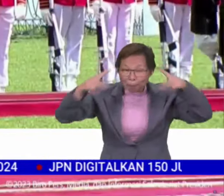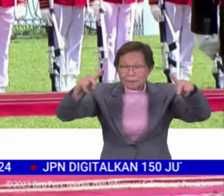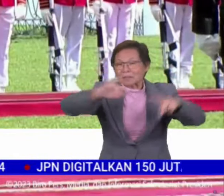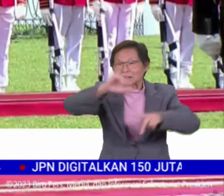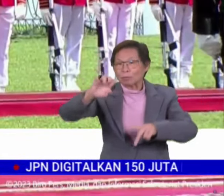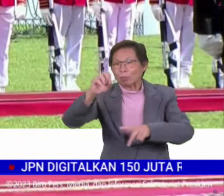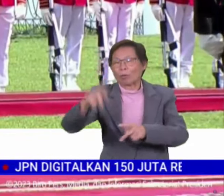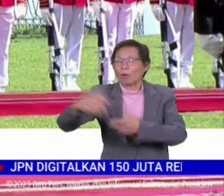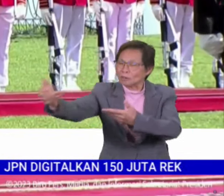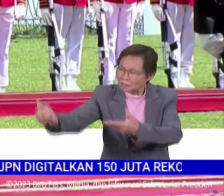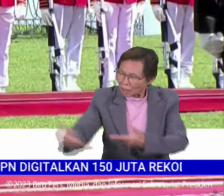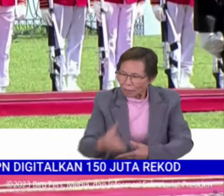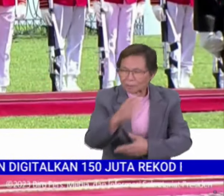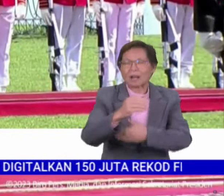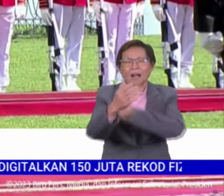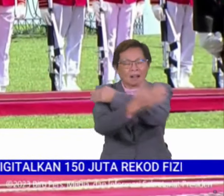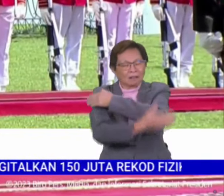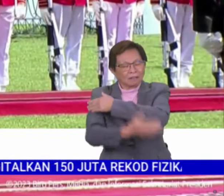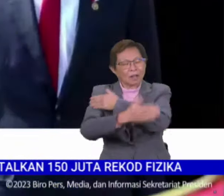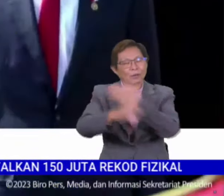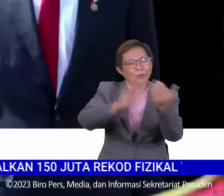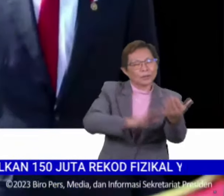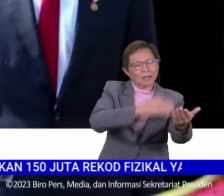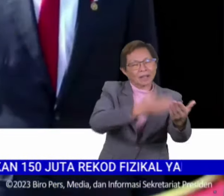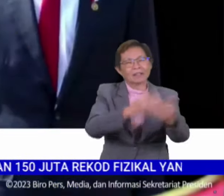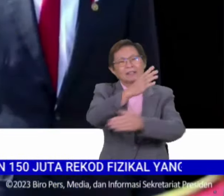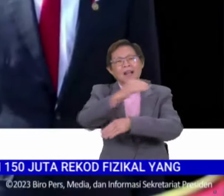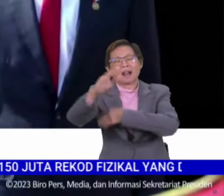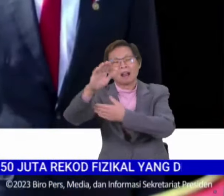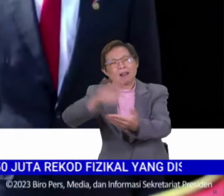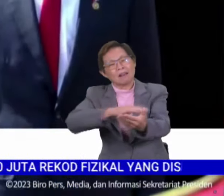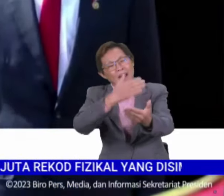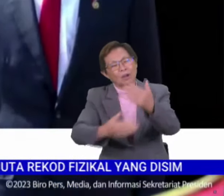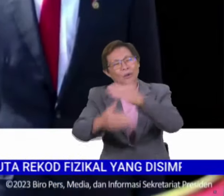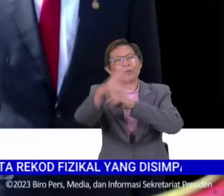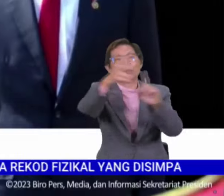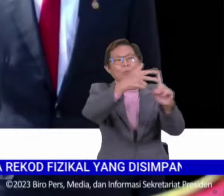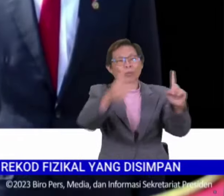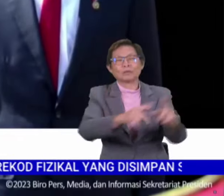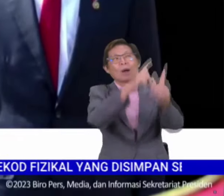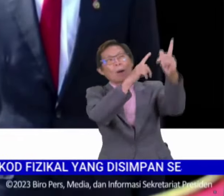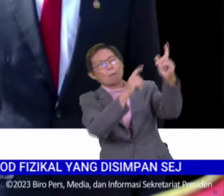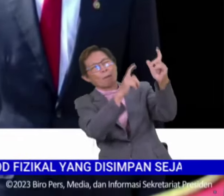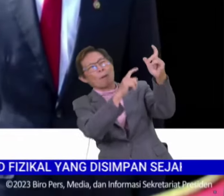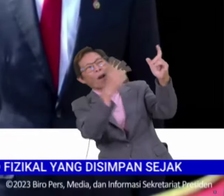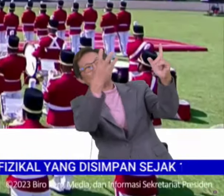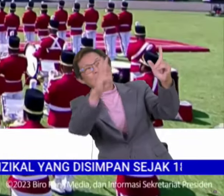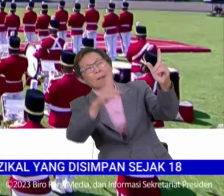diikuti lagu Kebangsaan Negaraku dan Indonesia Raya, disusuli 19 das tembakan penghormatan.